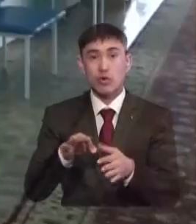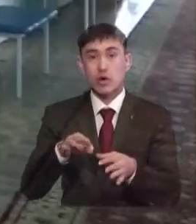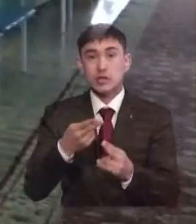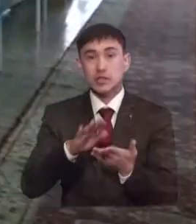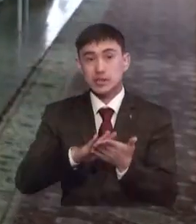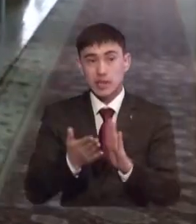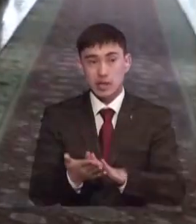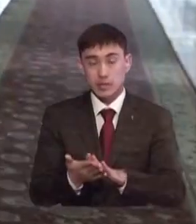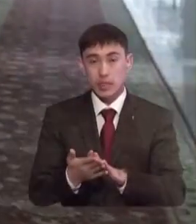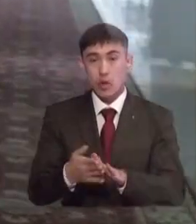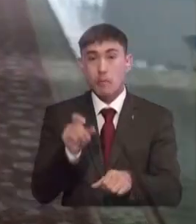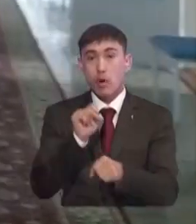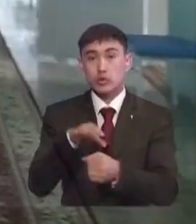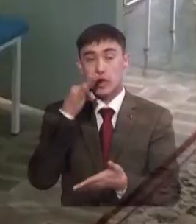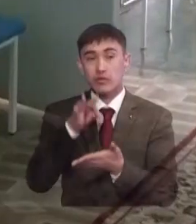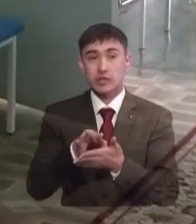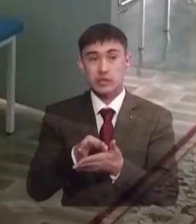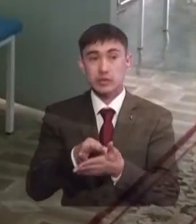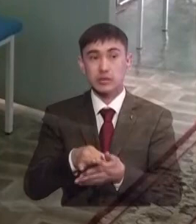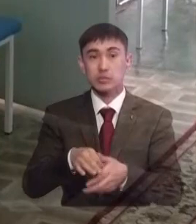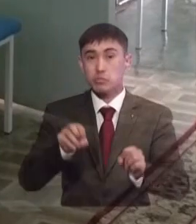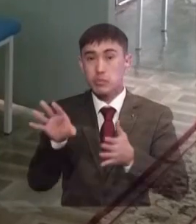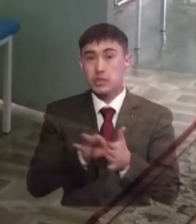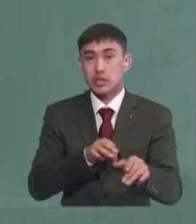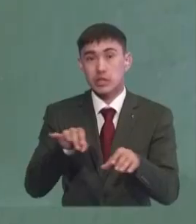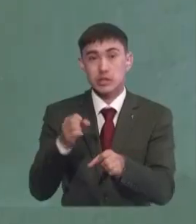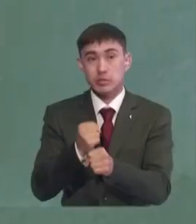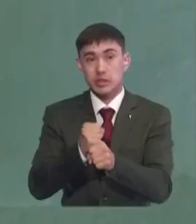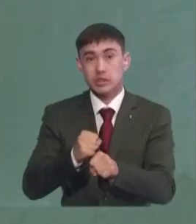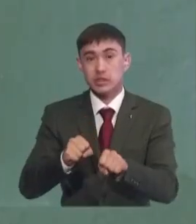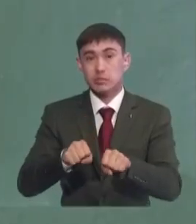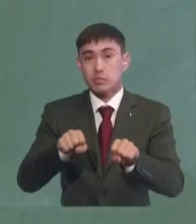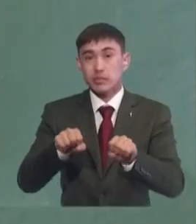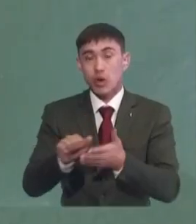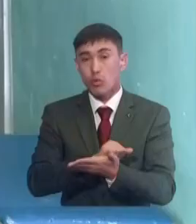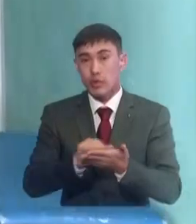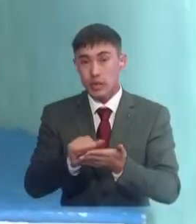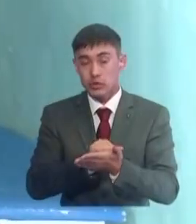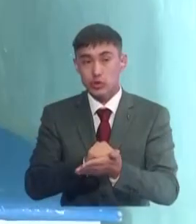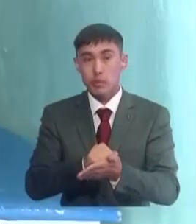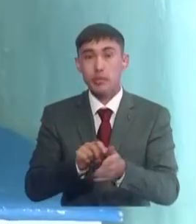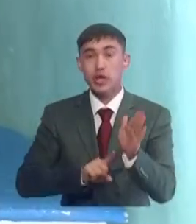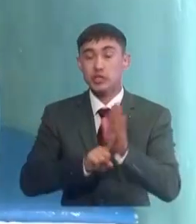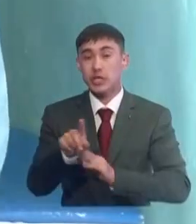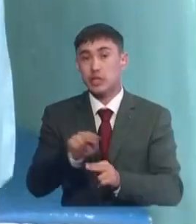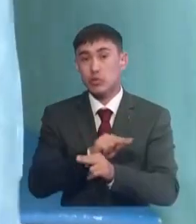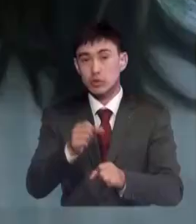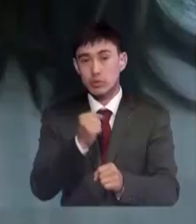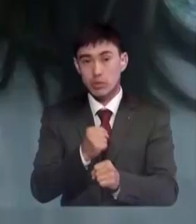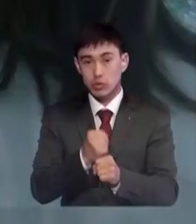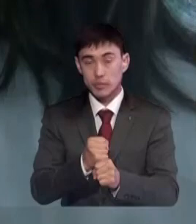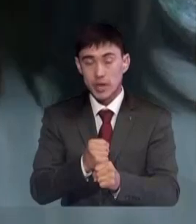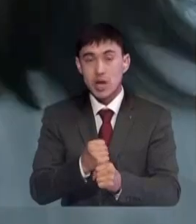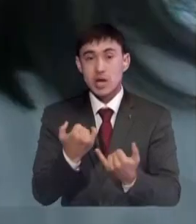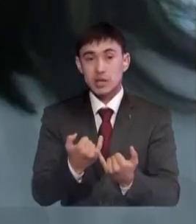текущим состоянием. Он поручил ответственным чиновникам оперативно разработать соответствующую документацию и приступить к ремонтным работам.